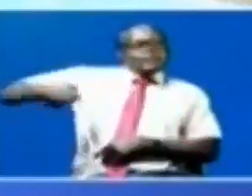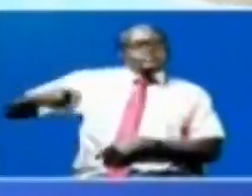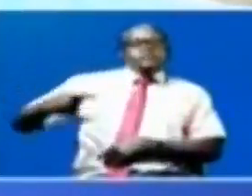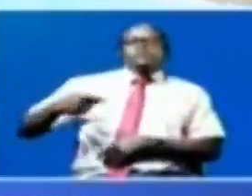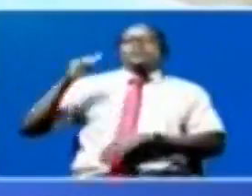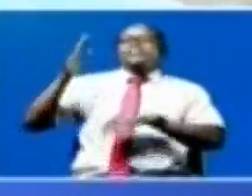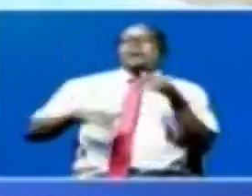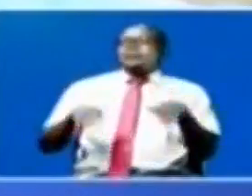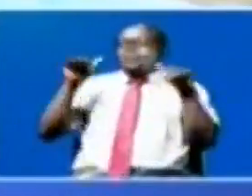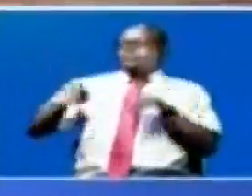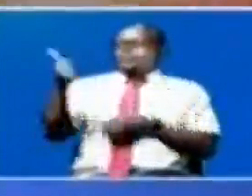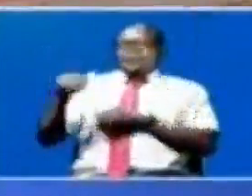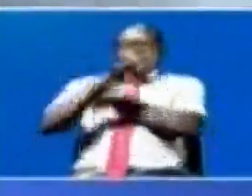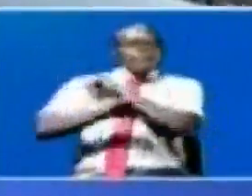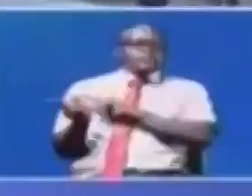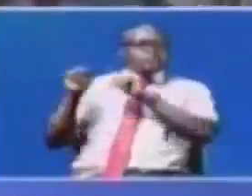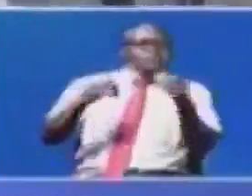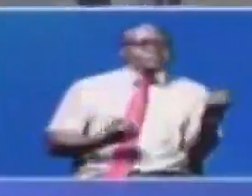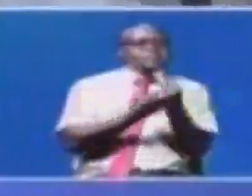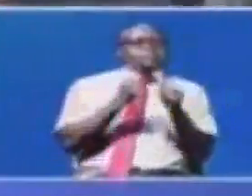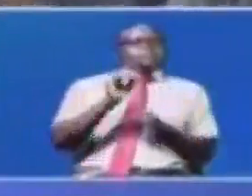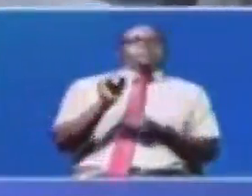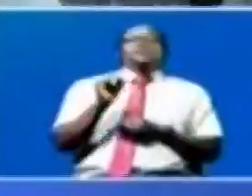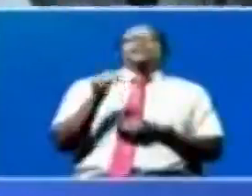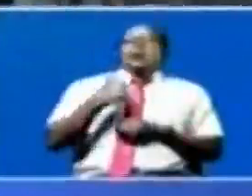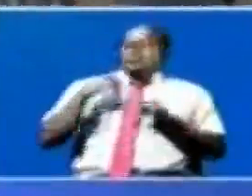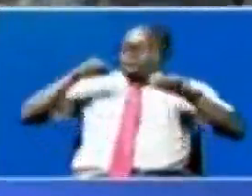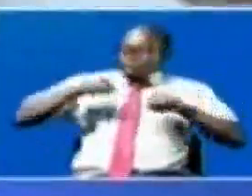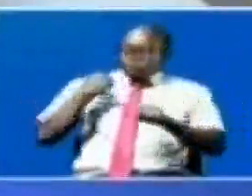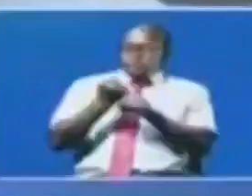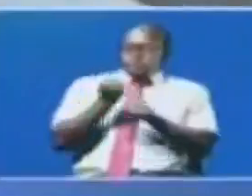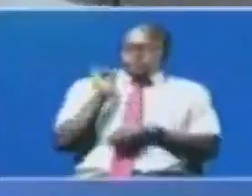Tusitegemee kutoka nje, sisi bado tunanunua vitu vilivyotengenezwa wakati uwezo wa kutengeneza tunao.